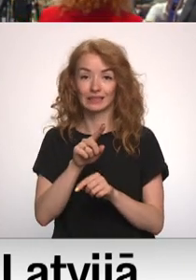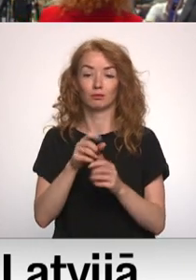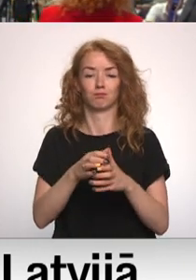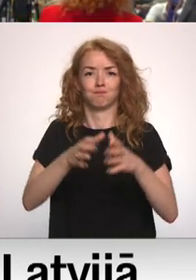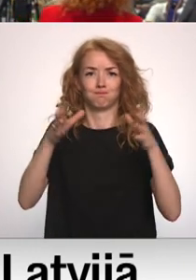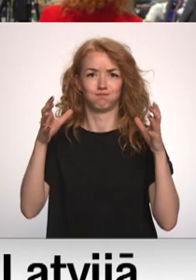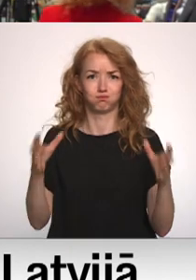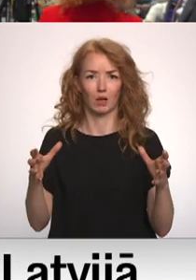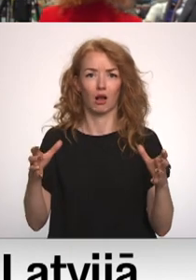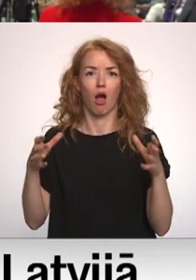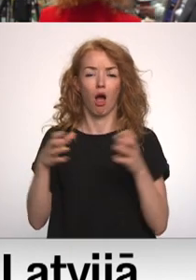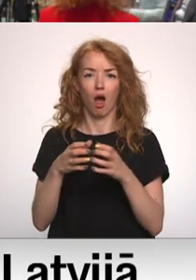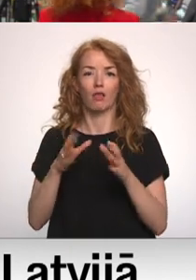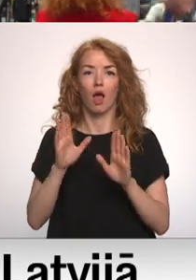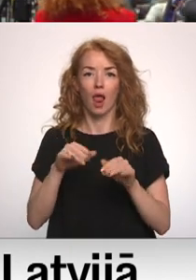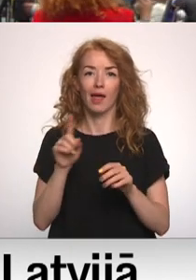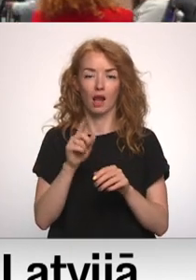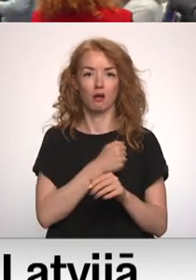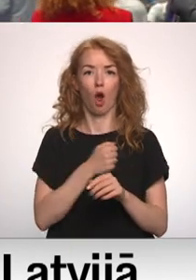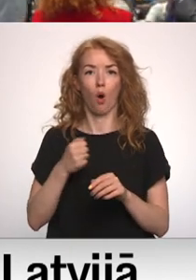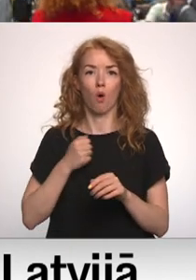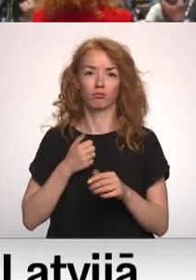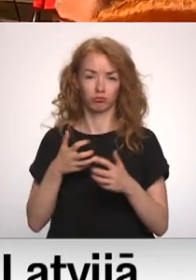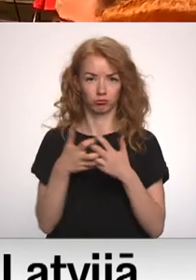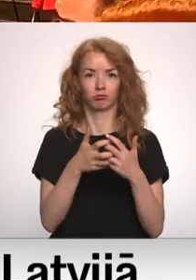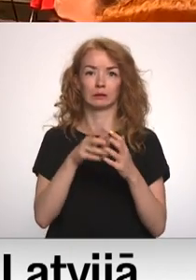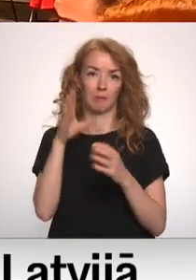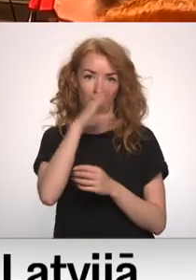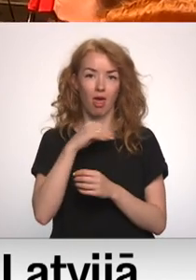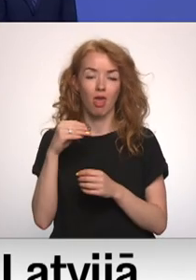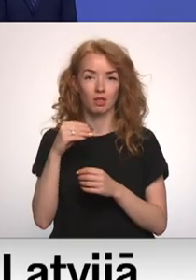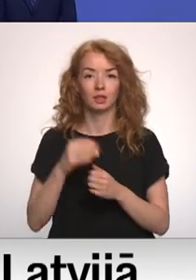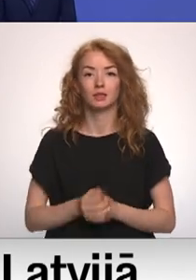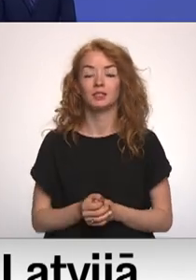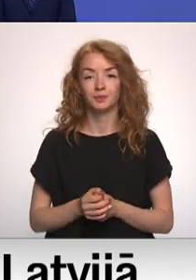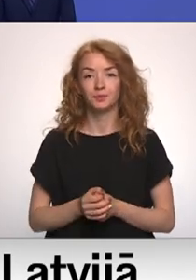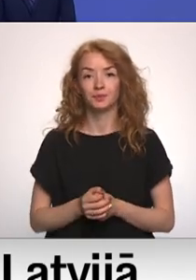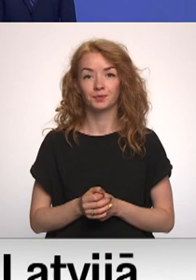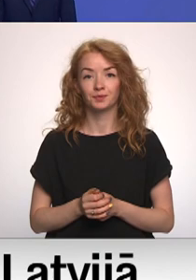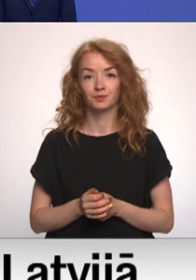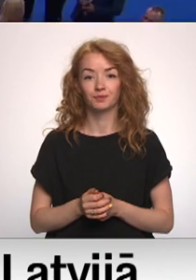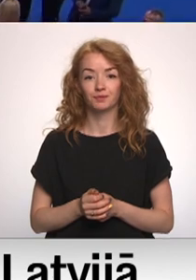līmenim. Respektīvi kaujas spējas līdz brigādes līmenim.